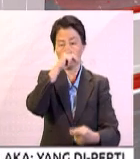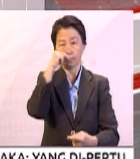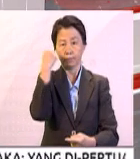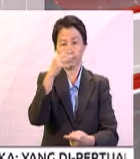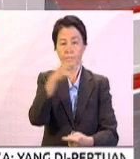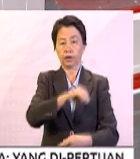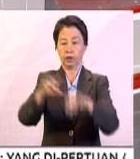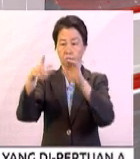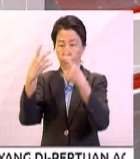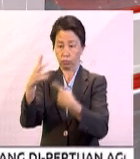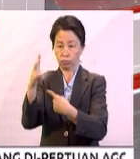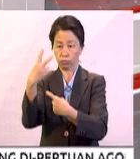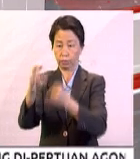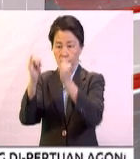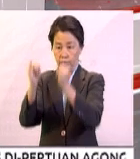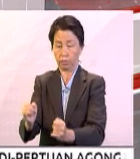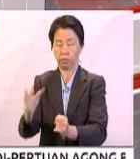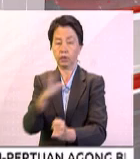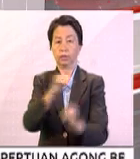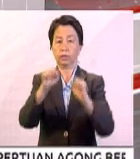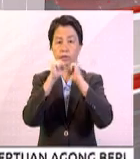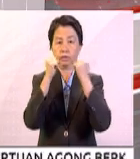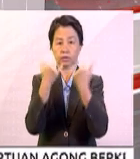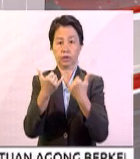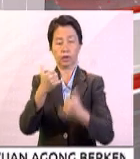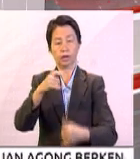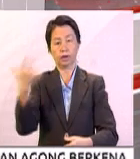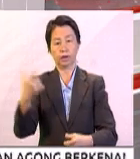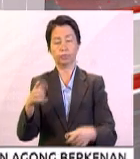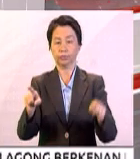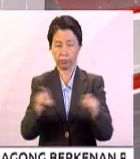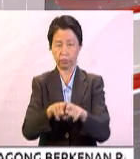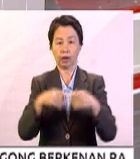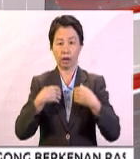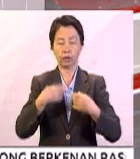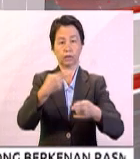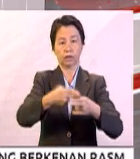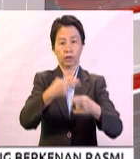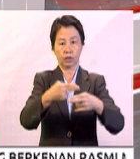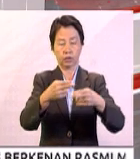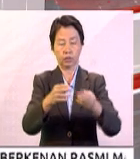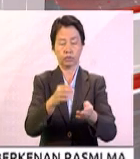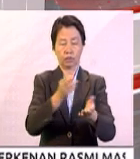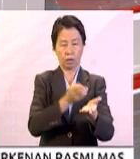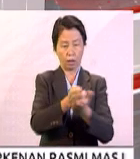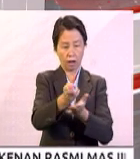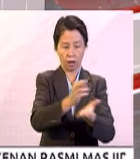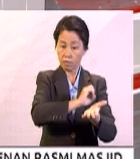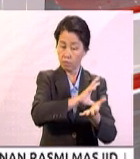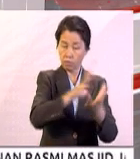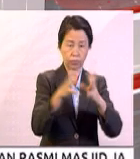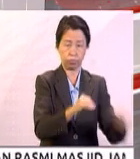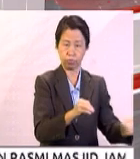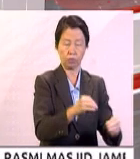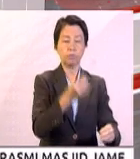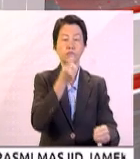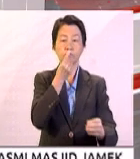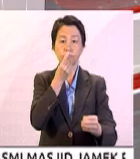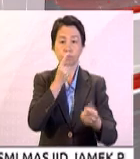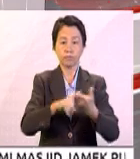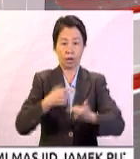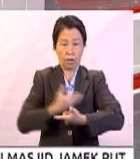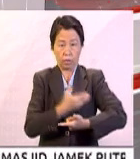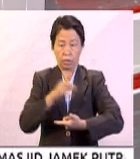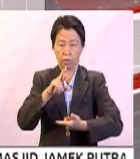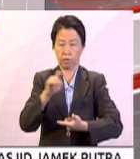serta 17 individu dan syarikat lain. Turut dinamakan dalam notis pelucutan hak itu, Datin Seri Rosmah Mansor, anaknya